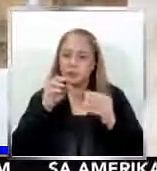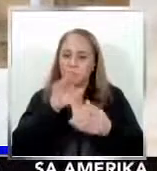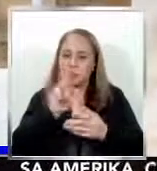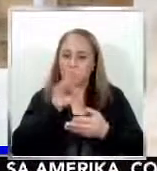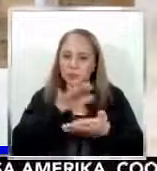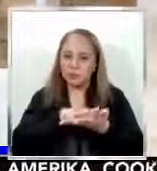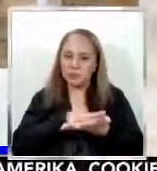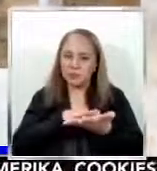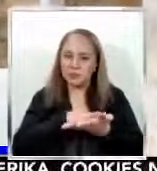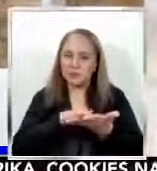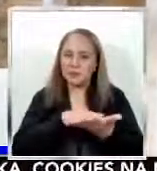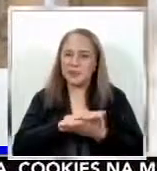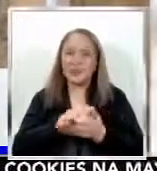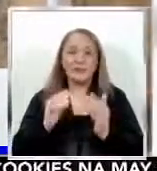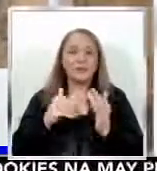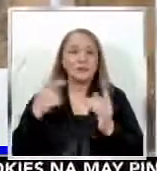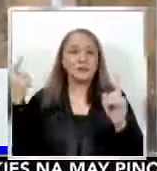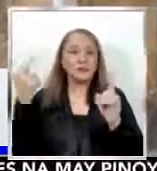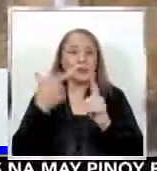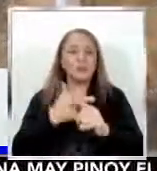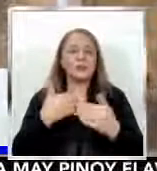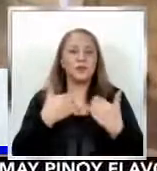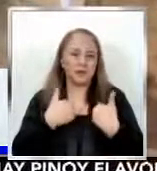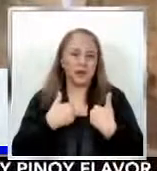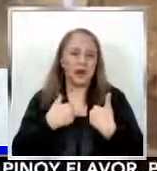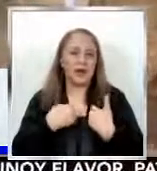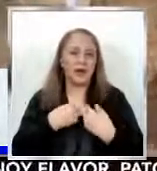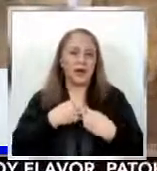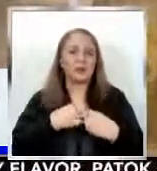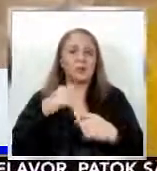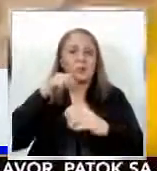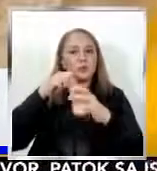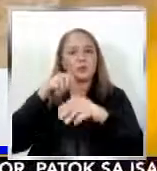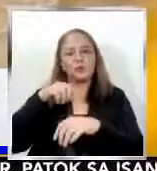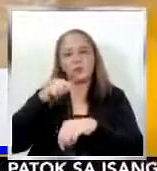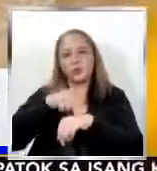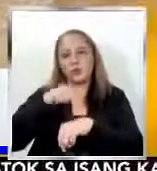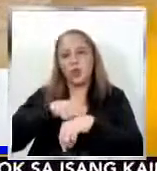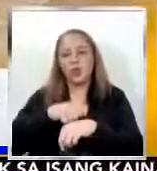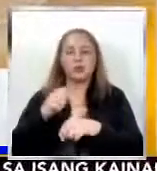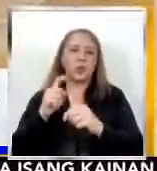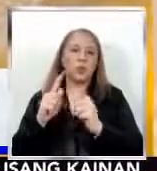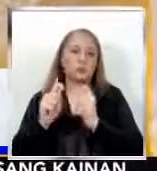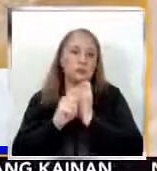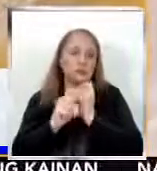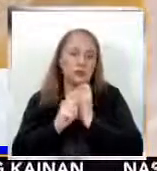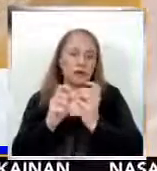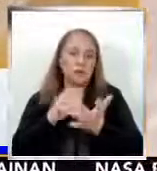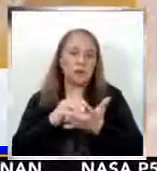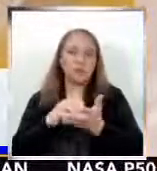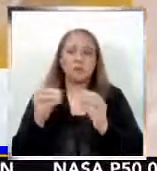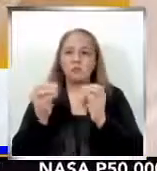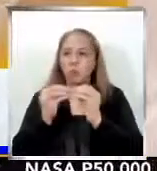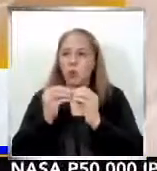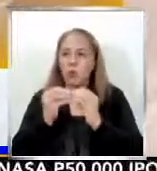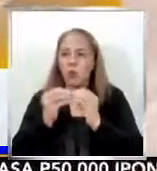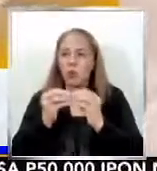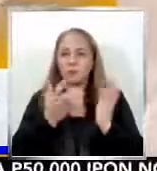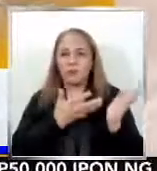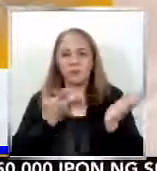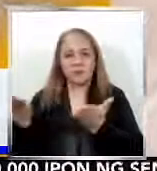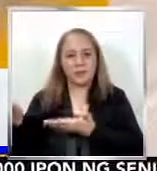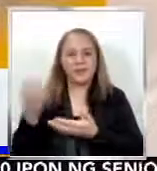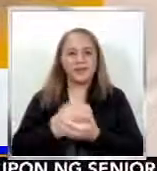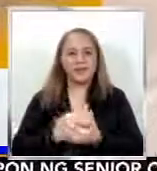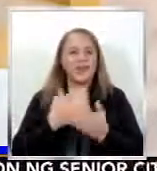Ang next target daw ay magkaroon ng physical store at cookie truck para mas malayo ang maabot ng kanilang